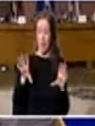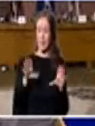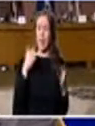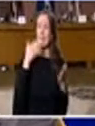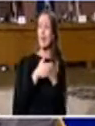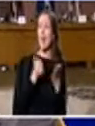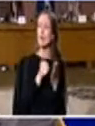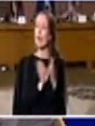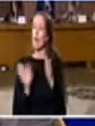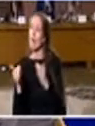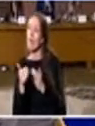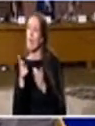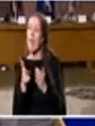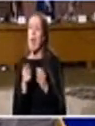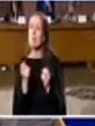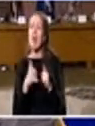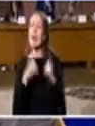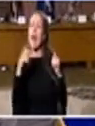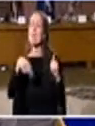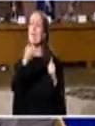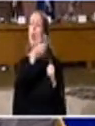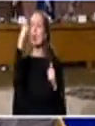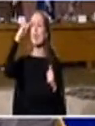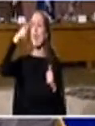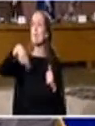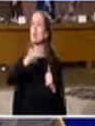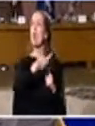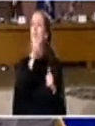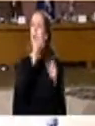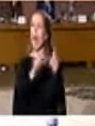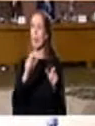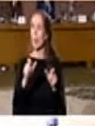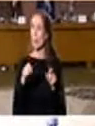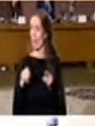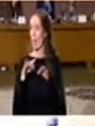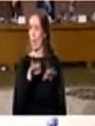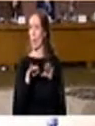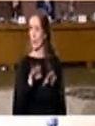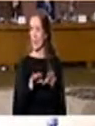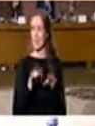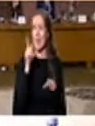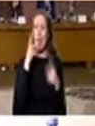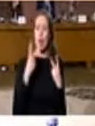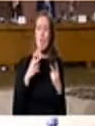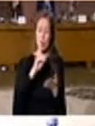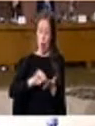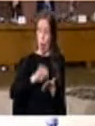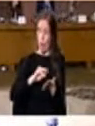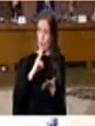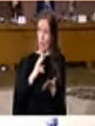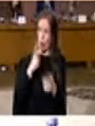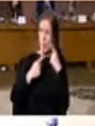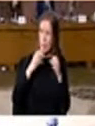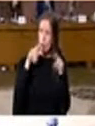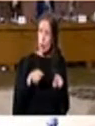indirektno doprinose razvoju kritičkog mišljenja stanovništva. Od velikog je značaja da novinari koji rade na ovoj problematici